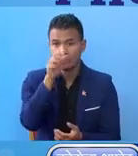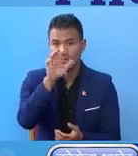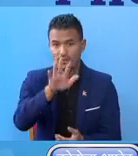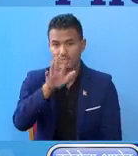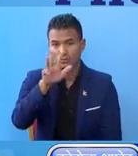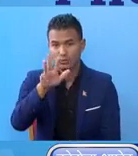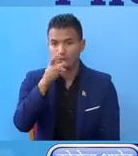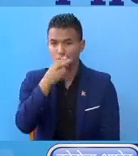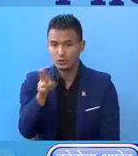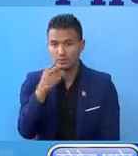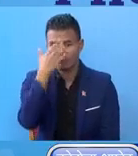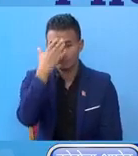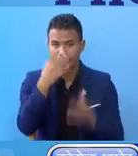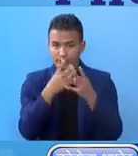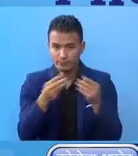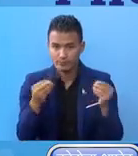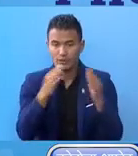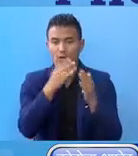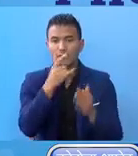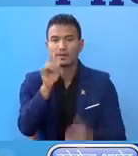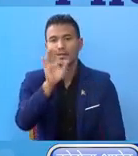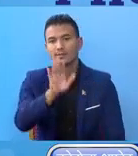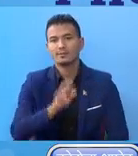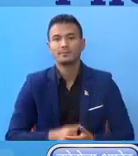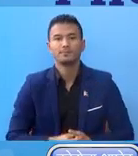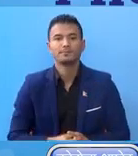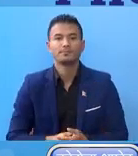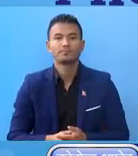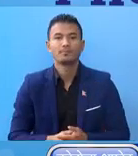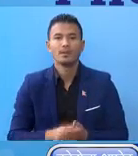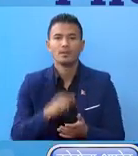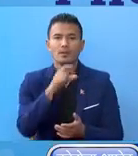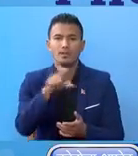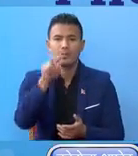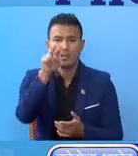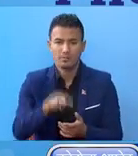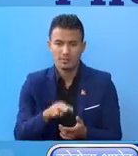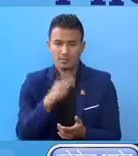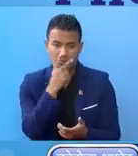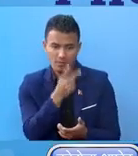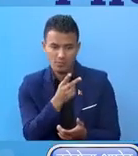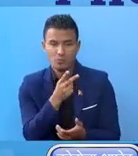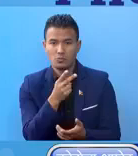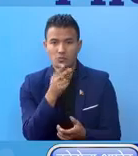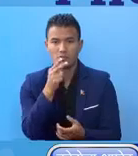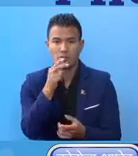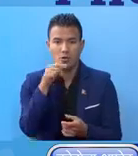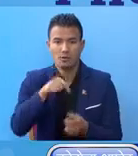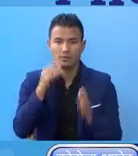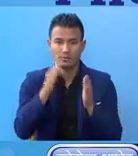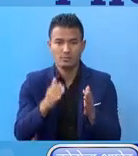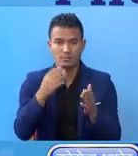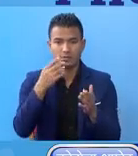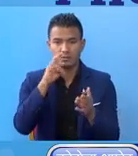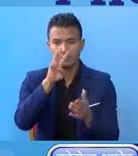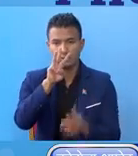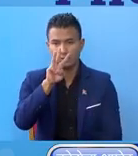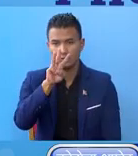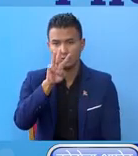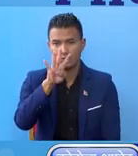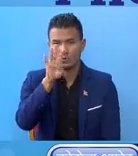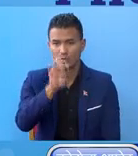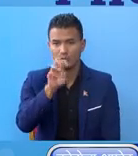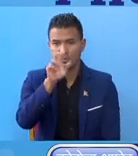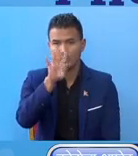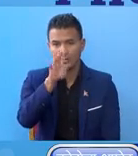1,66,20,959 जना निको भएर घर फर्किनु भएको छ। नेपालको अवस्था हेर्दाखेरि हालसम्म 34,418